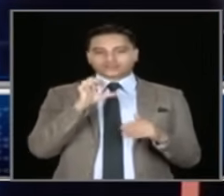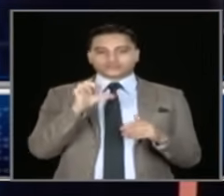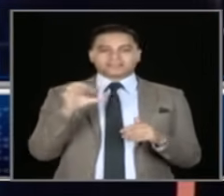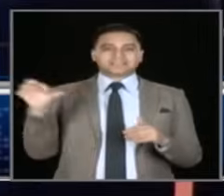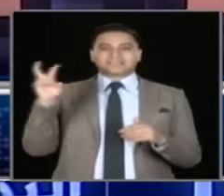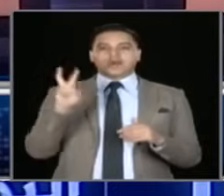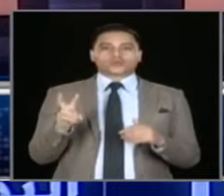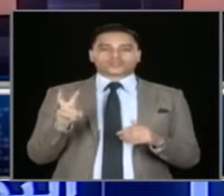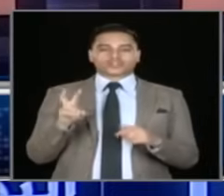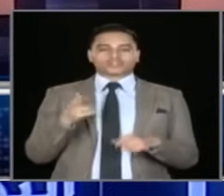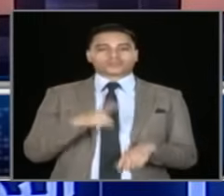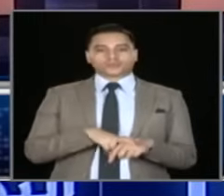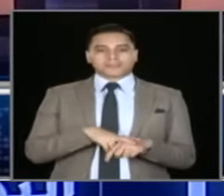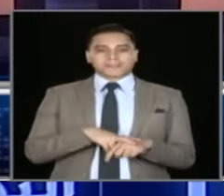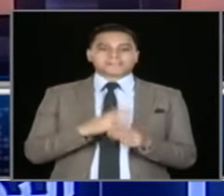12 1929،